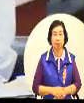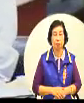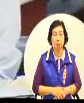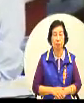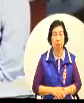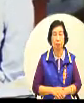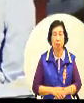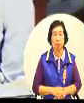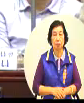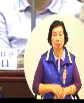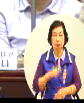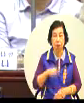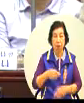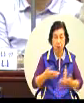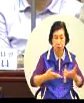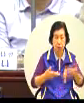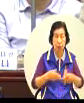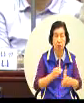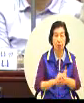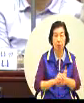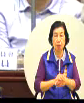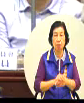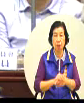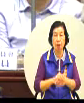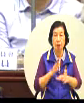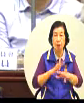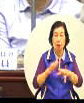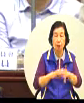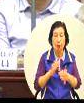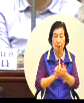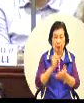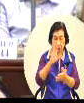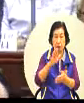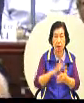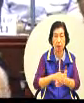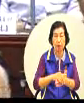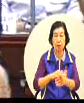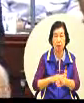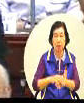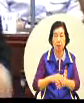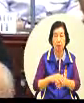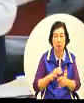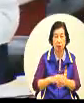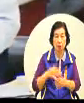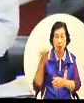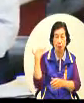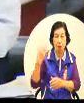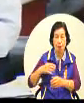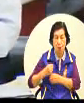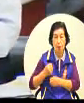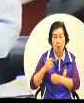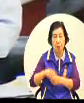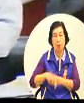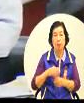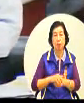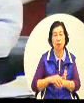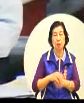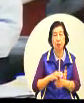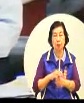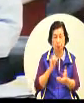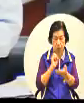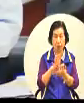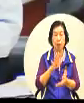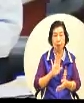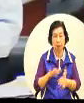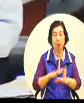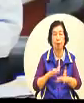员，这个事情我们会向后备指挥部来反映这个问题。 好，谢谢。那